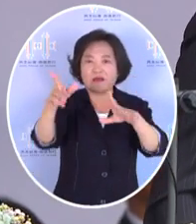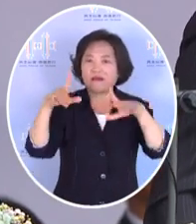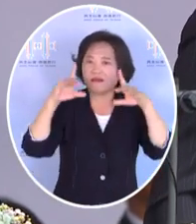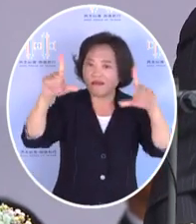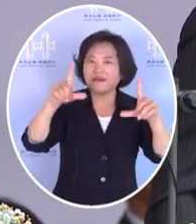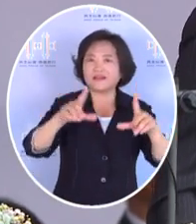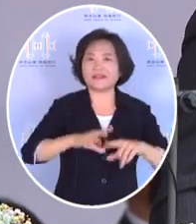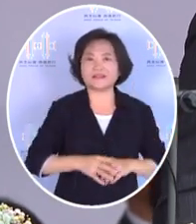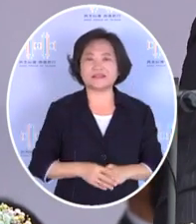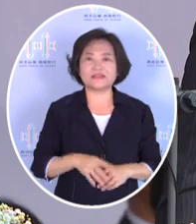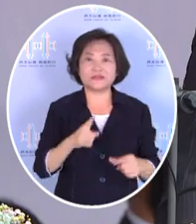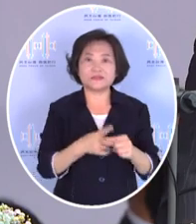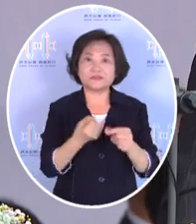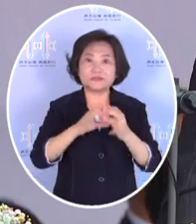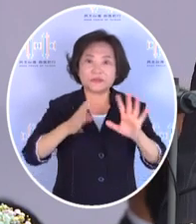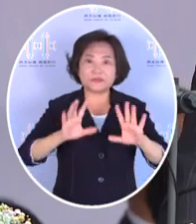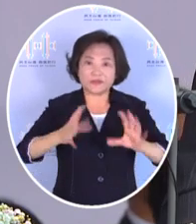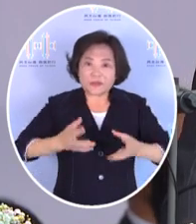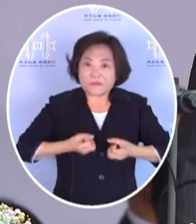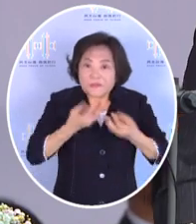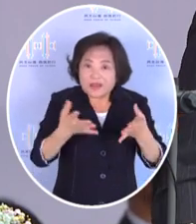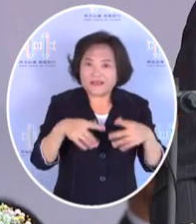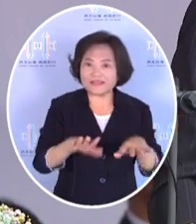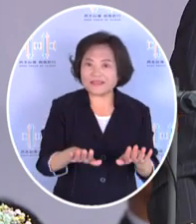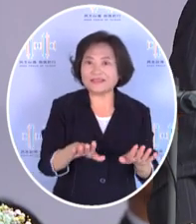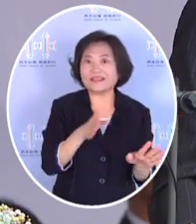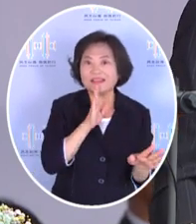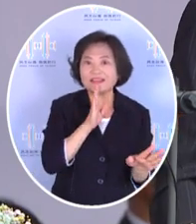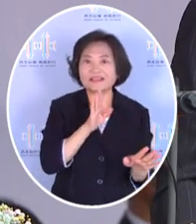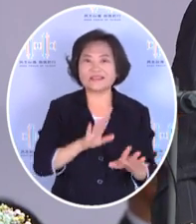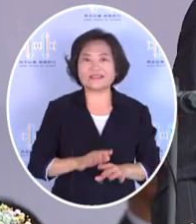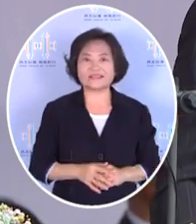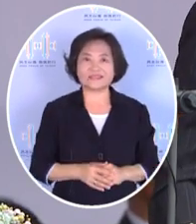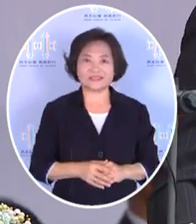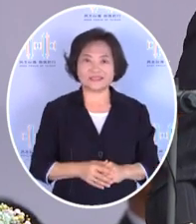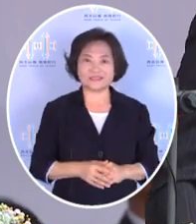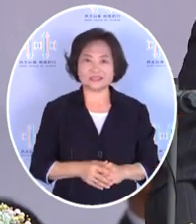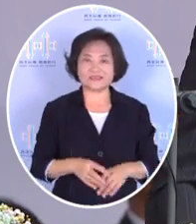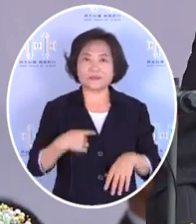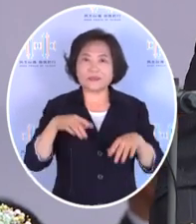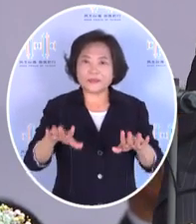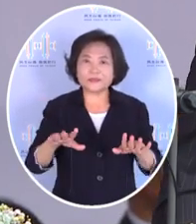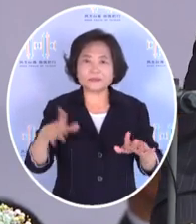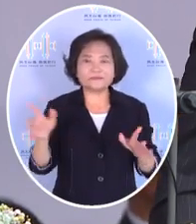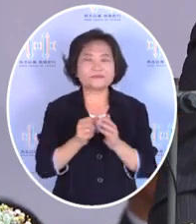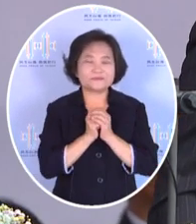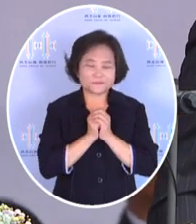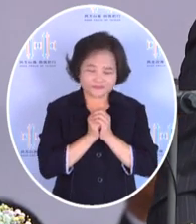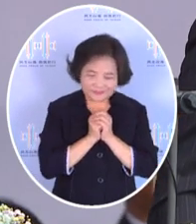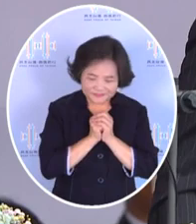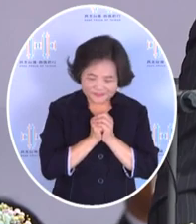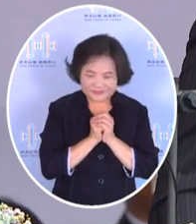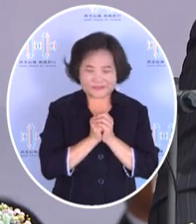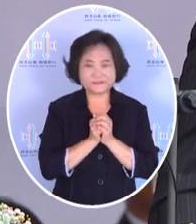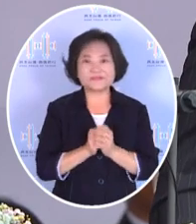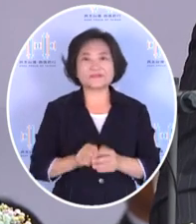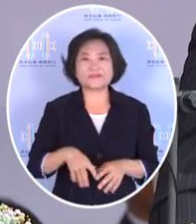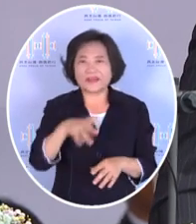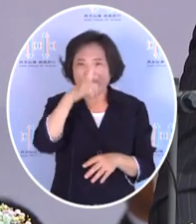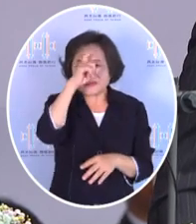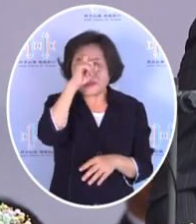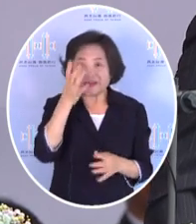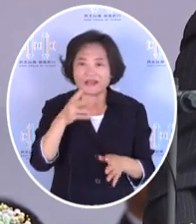在中华民国国庆的这一天，我们也一起许下愿望，